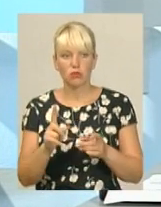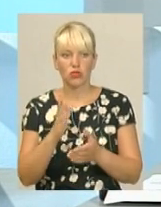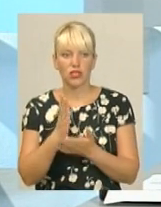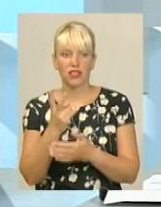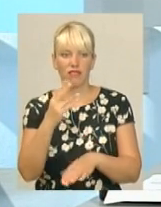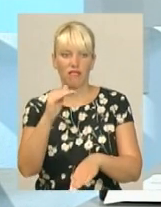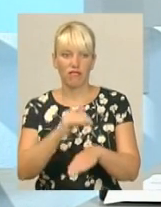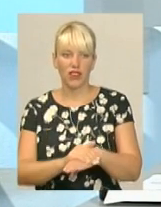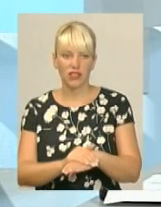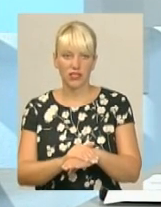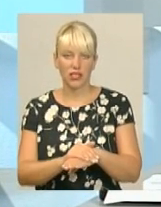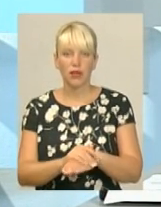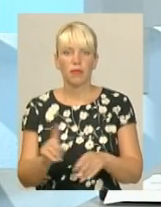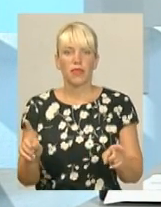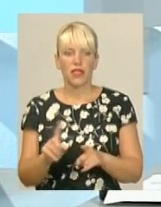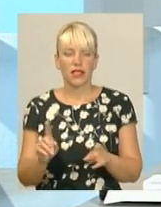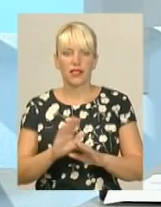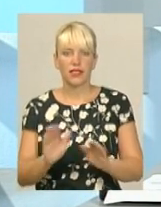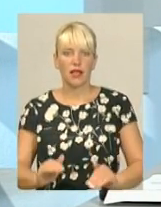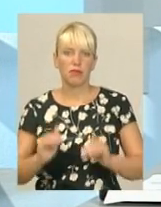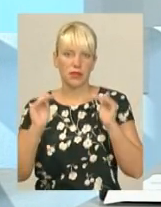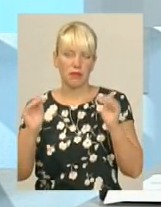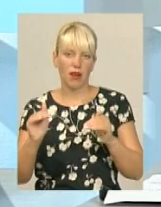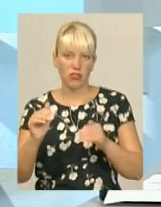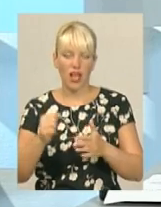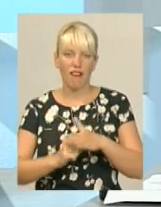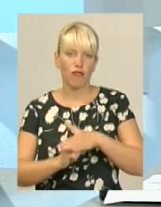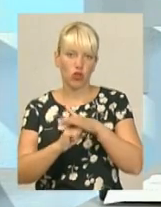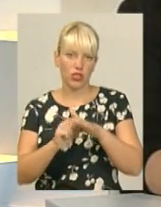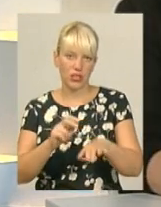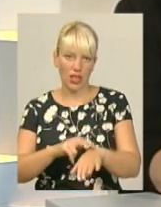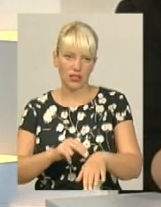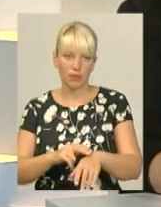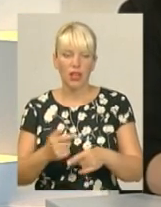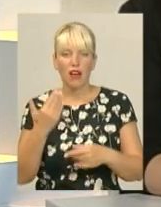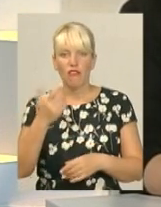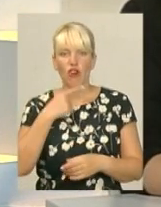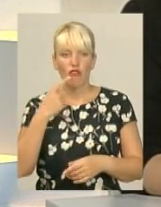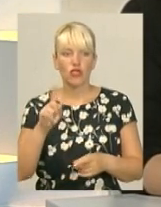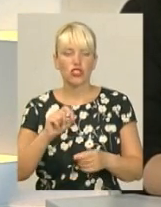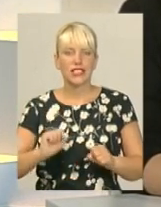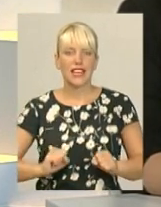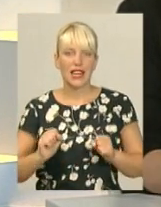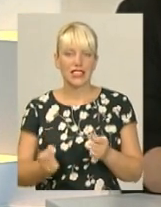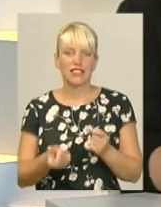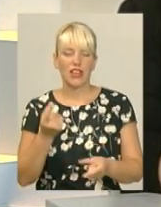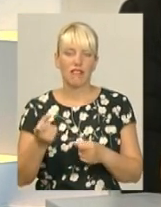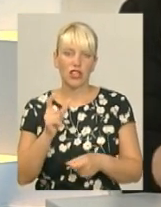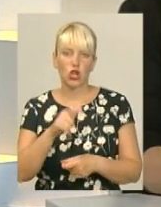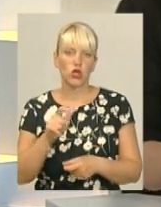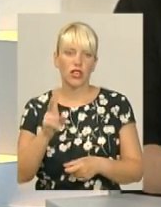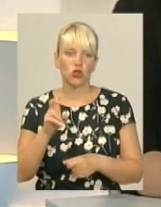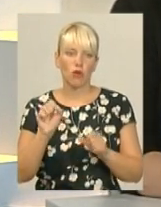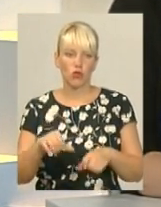факти, які піднімають авторитет і довіру. Ви говорите про те, що стараєтесь виявляти тих людей, які можуть